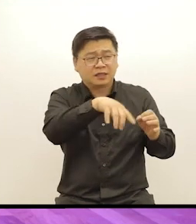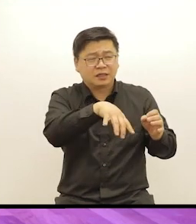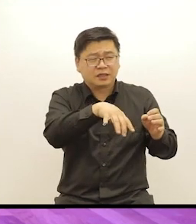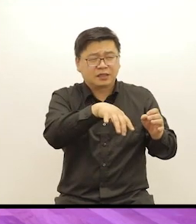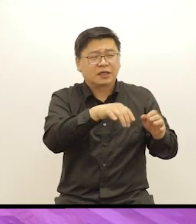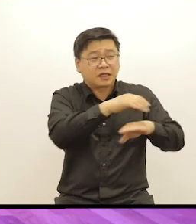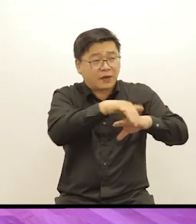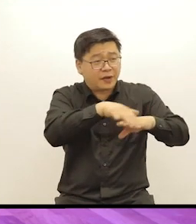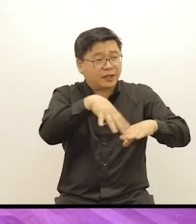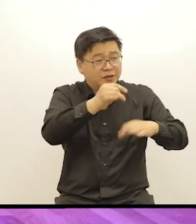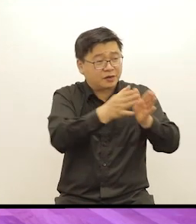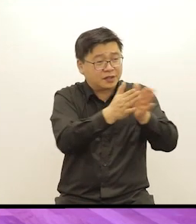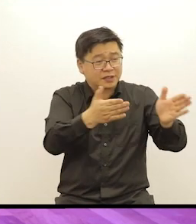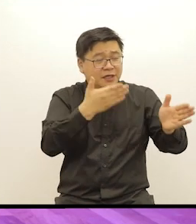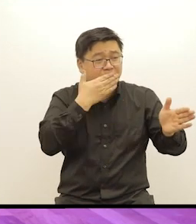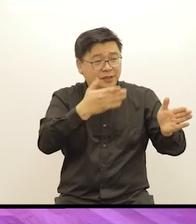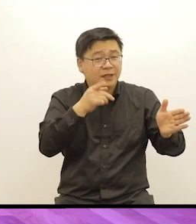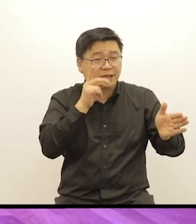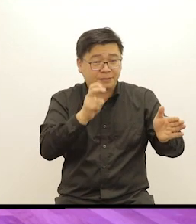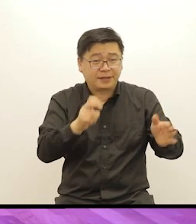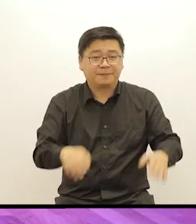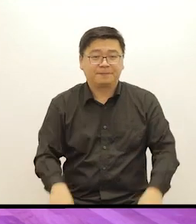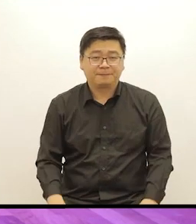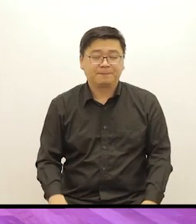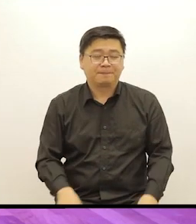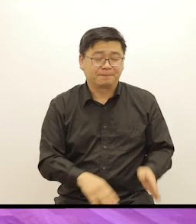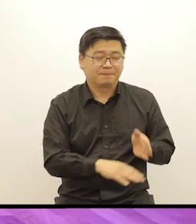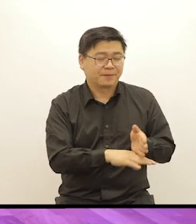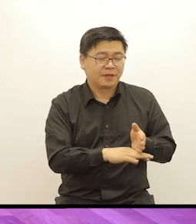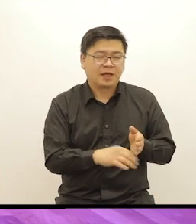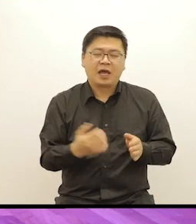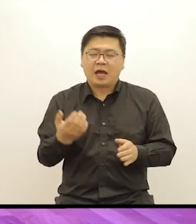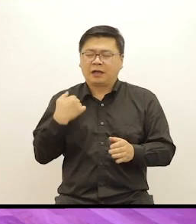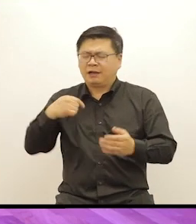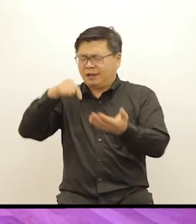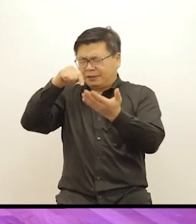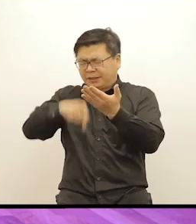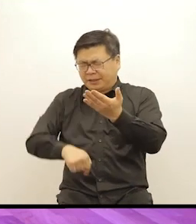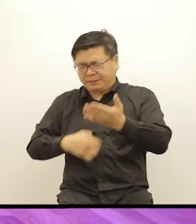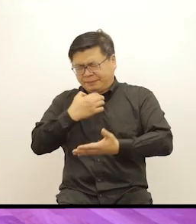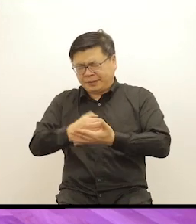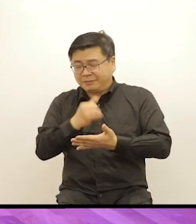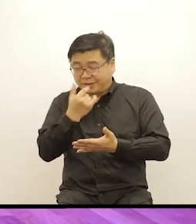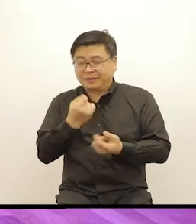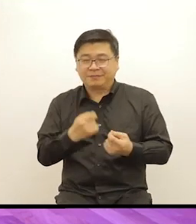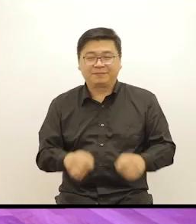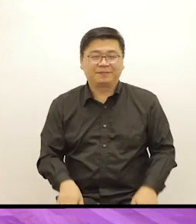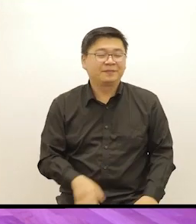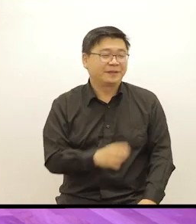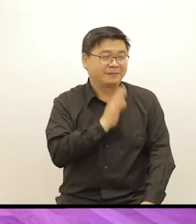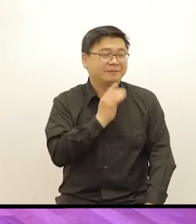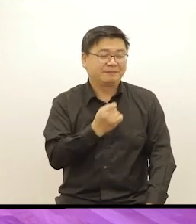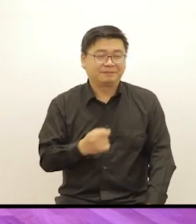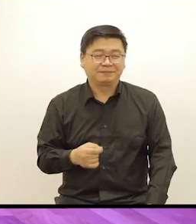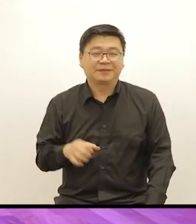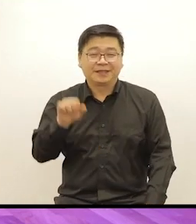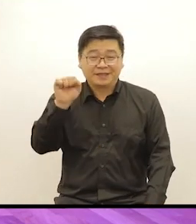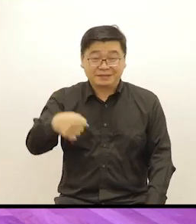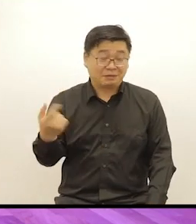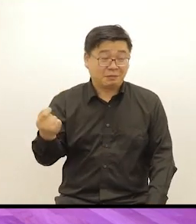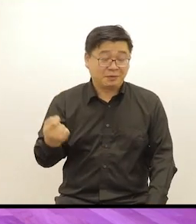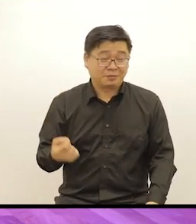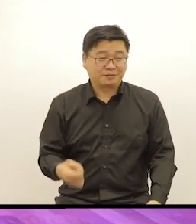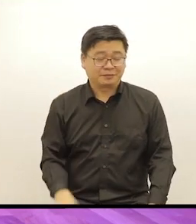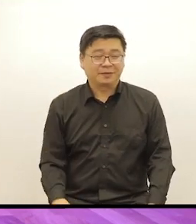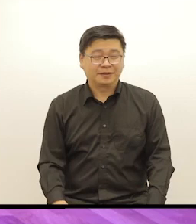그러한 작업의 첫 시작이 될 수도 있을 것 같다는 생각이 듭니다. 예, 아까 굉장히 깊이 있었어요. 맞아요.